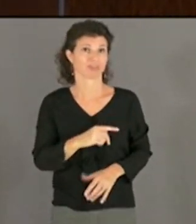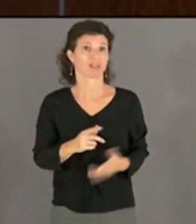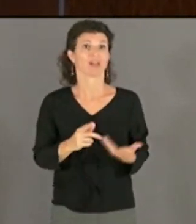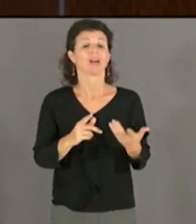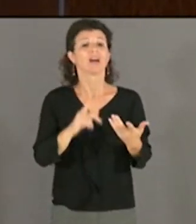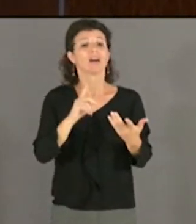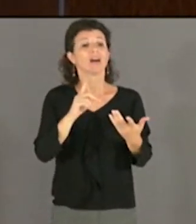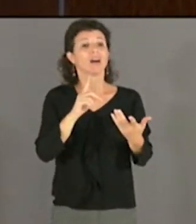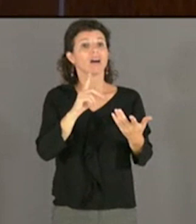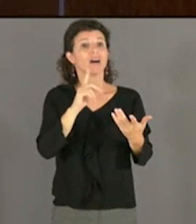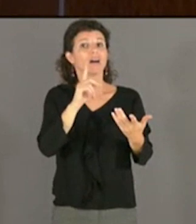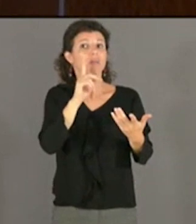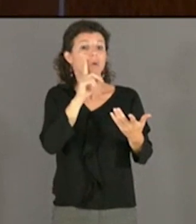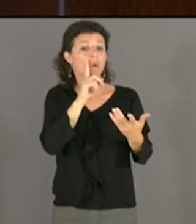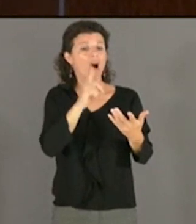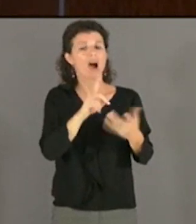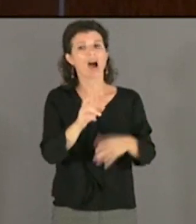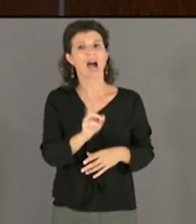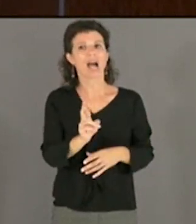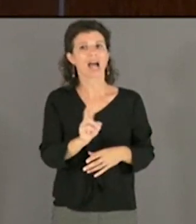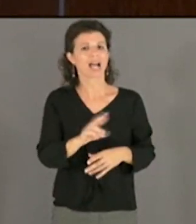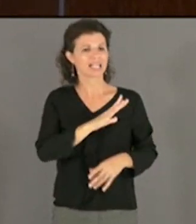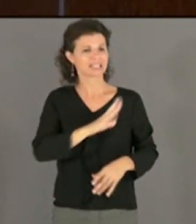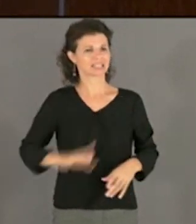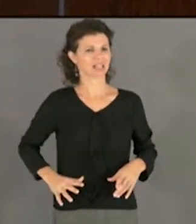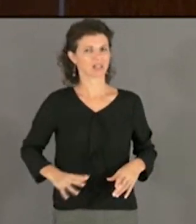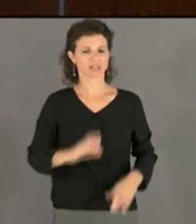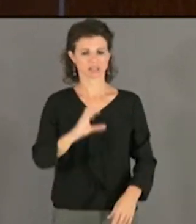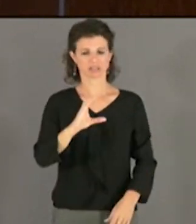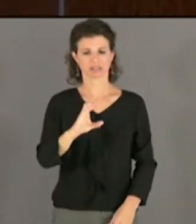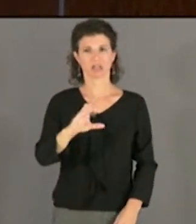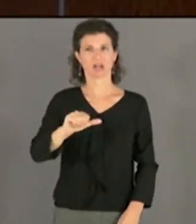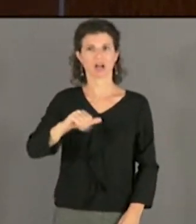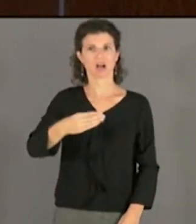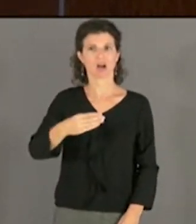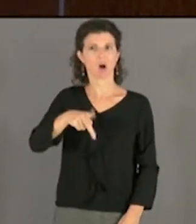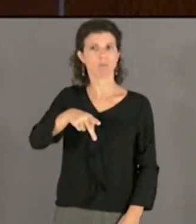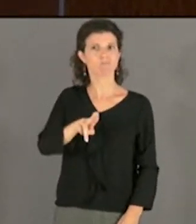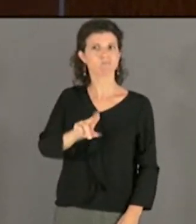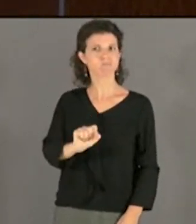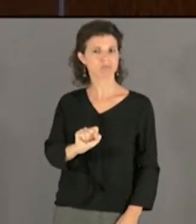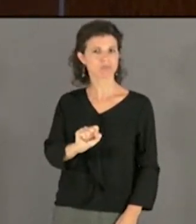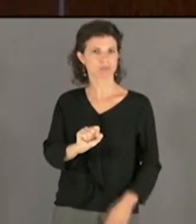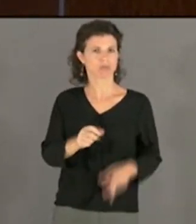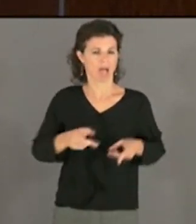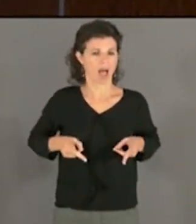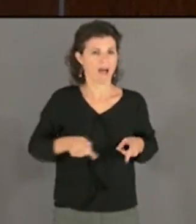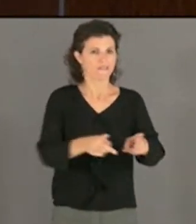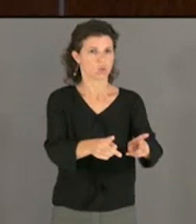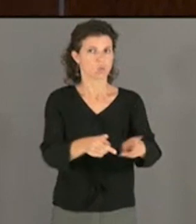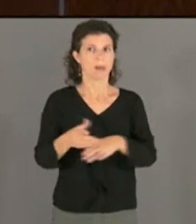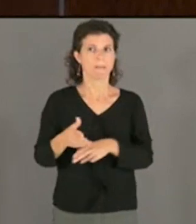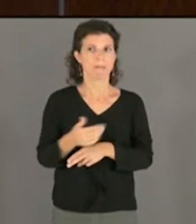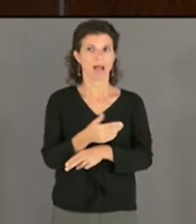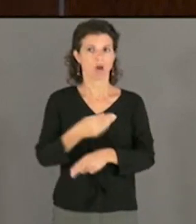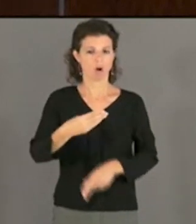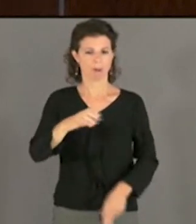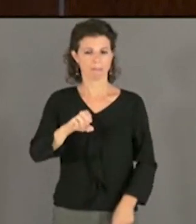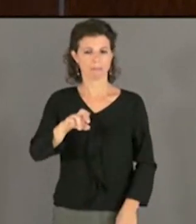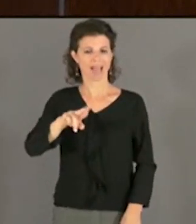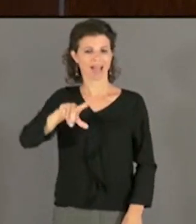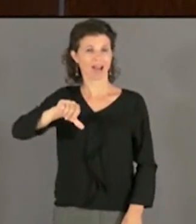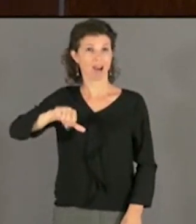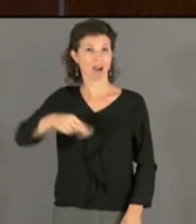dans la résidence Le Campus, avenue du Merlan, cesse enfin. C'est des résidences qui devraient être à la disposition